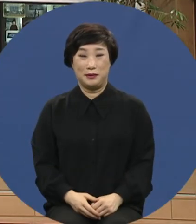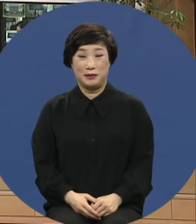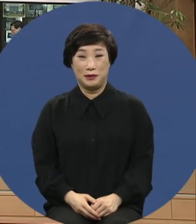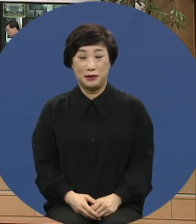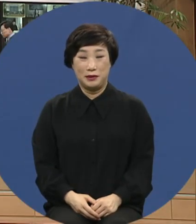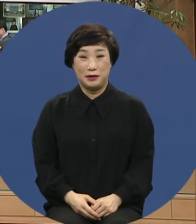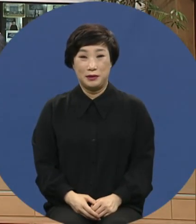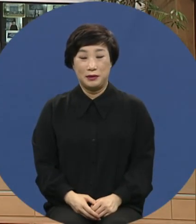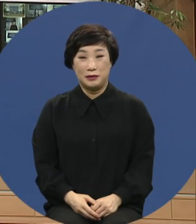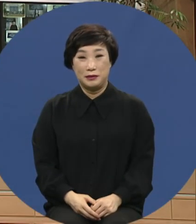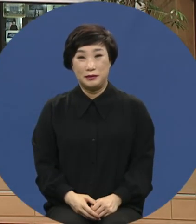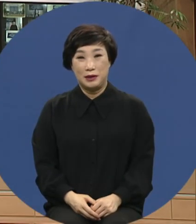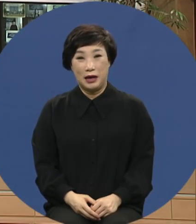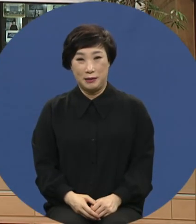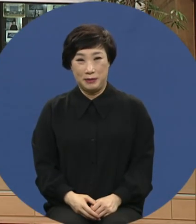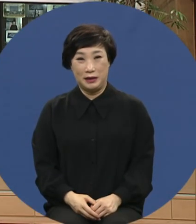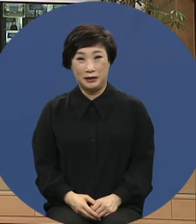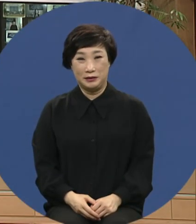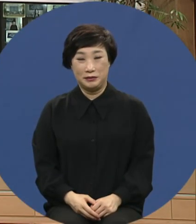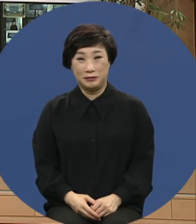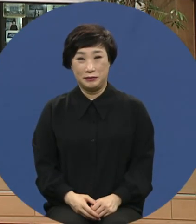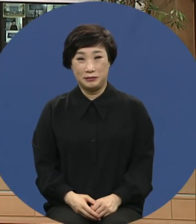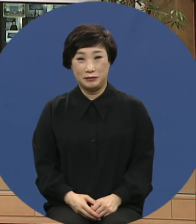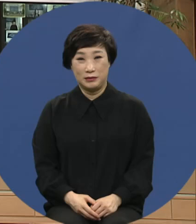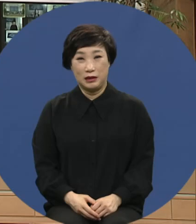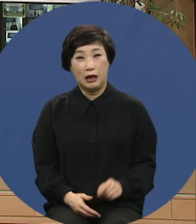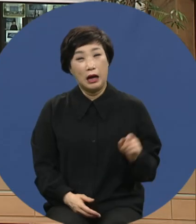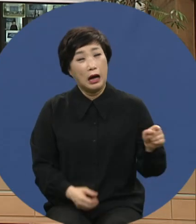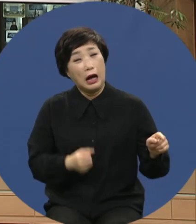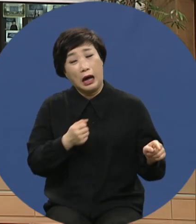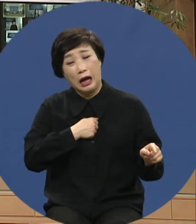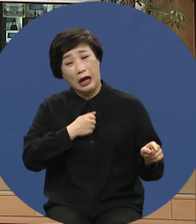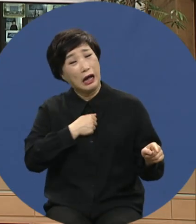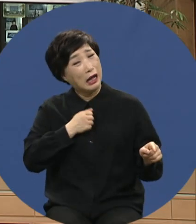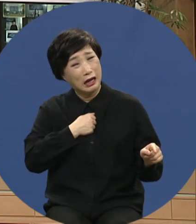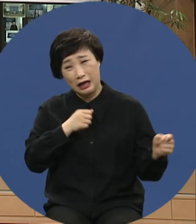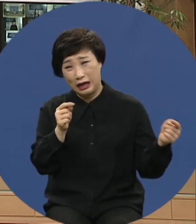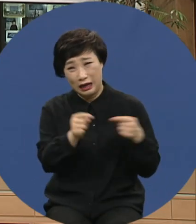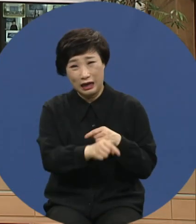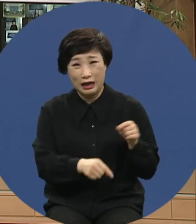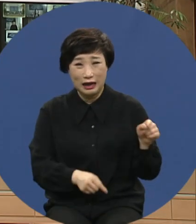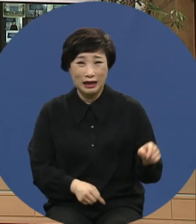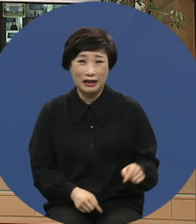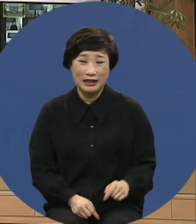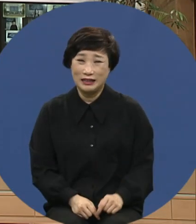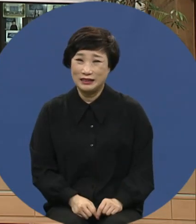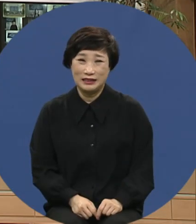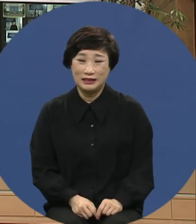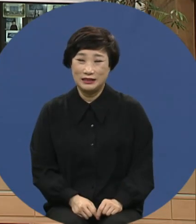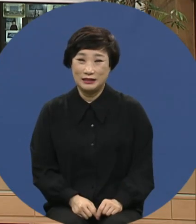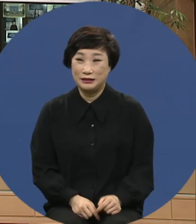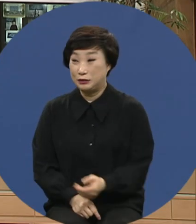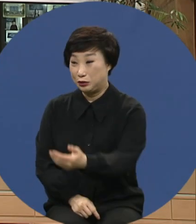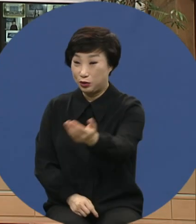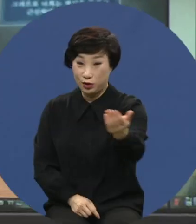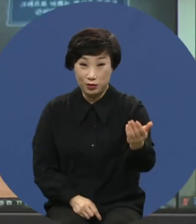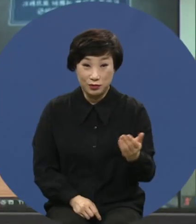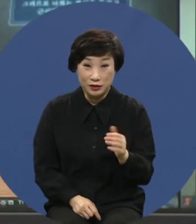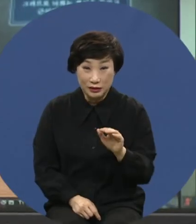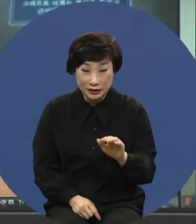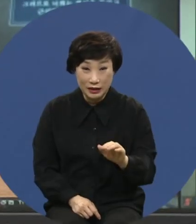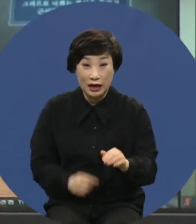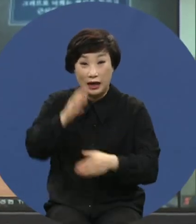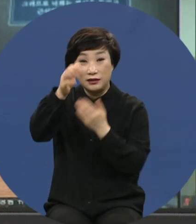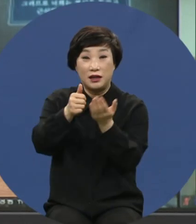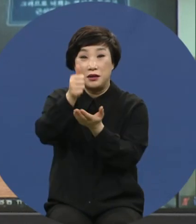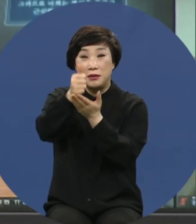말입니다. 받아들이는 것이라 이 말이요. 얼마나 안타까우냐 이 말이요. 응? 여러분,